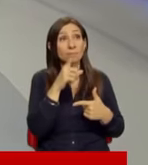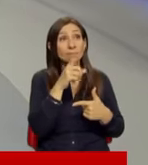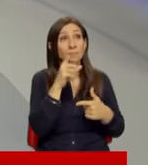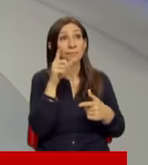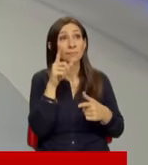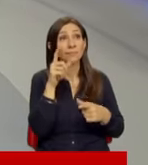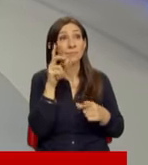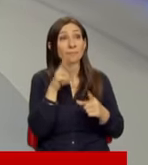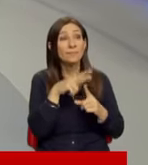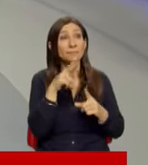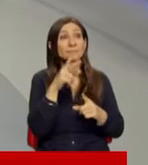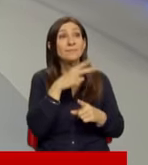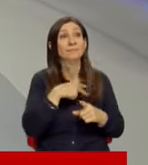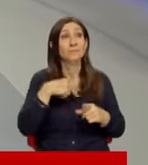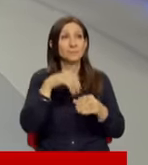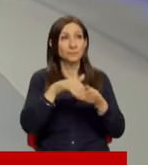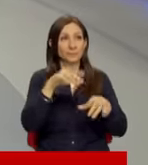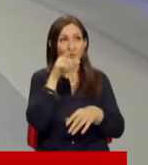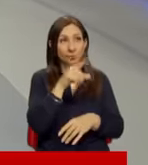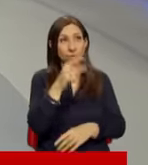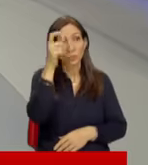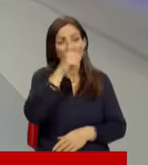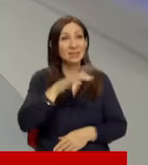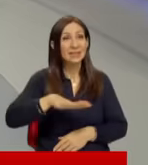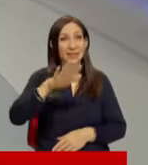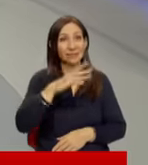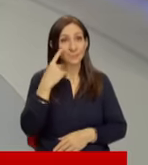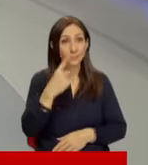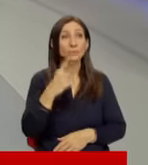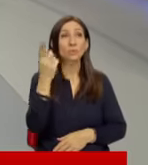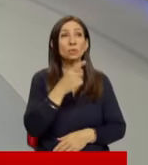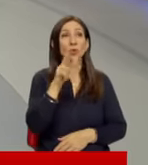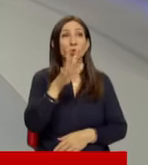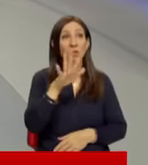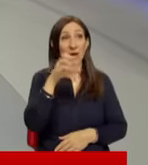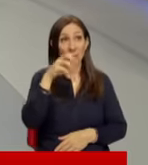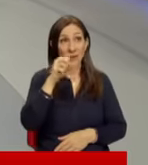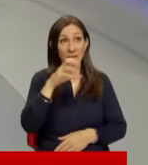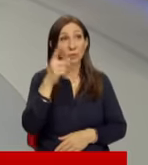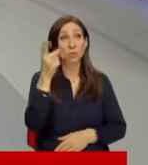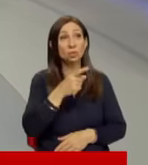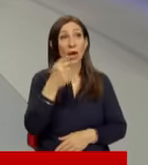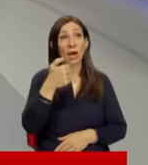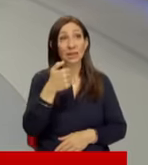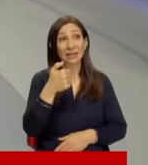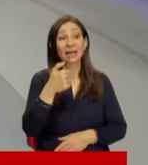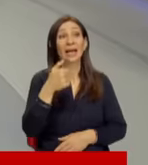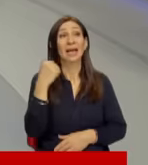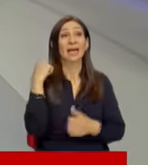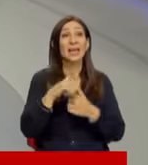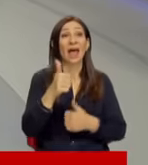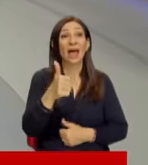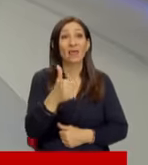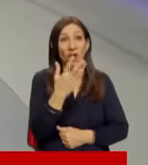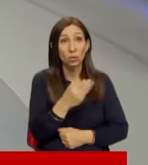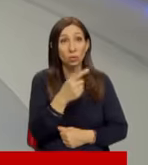katılım oranı %90 belediye meclisinde bu. Türkiye geneline de baktığımızda %35 AK Parti, %6'lar seviyesinde de 3. parti